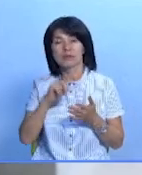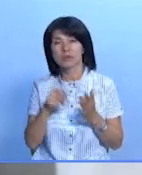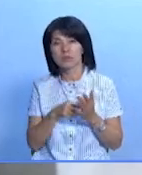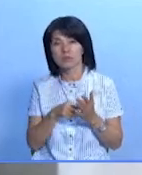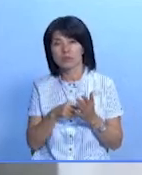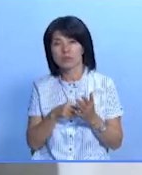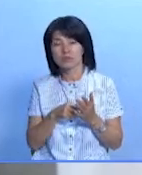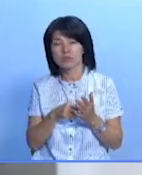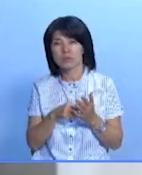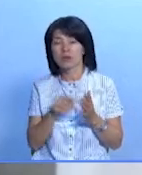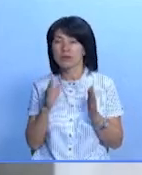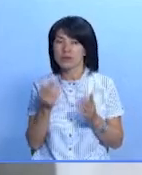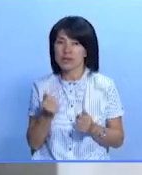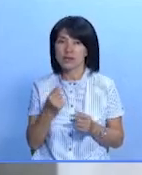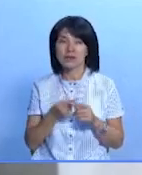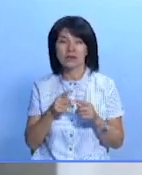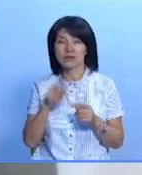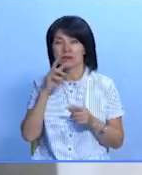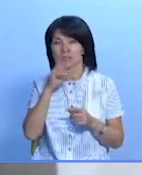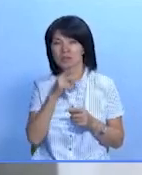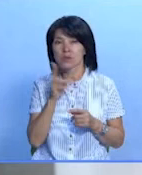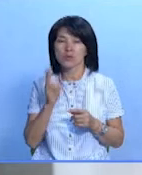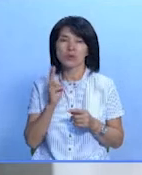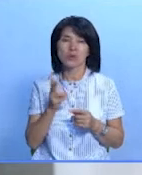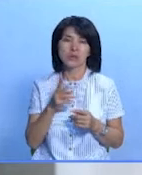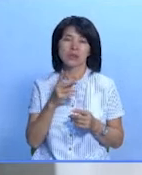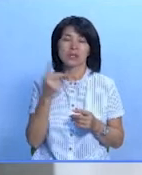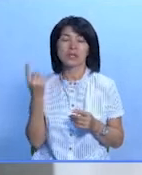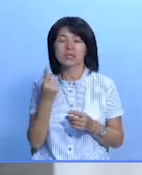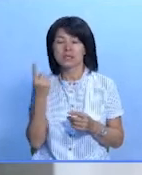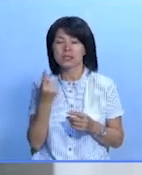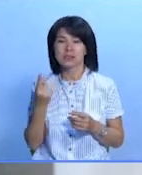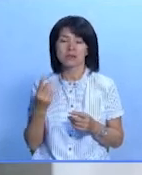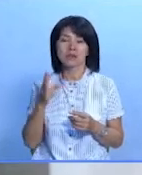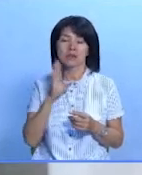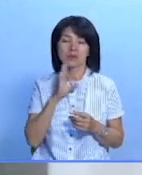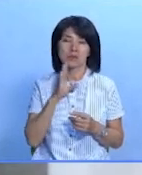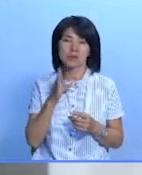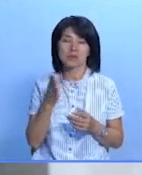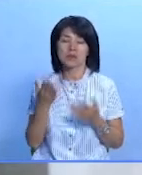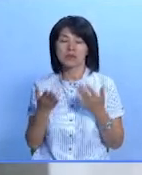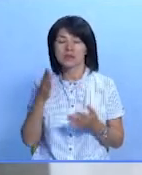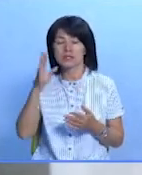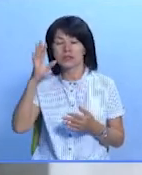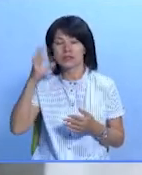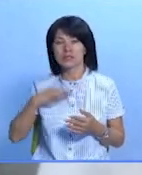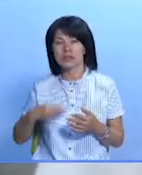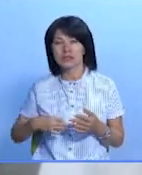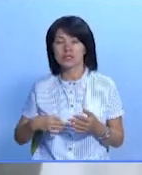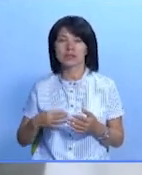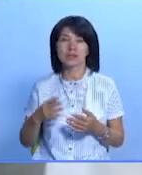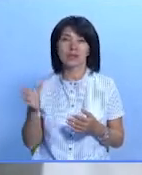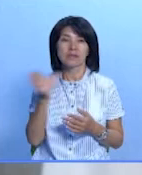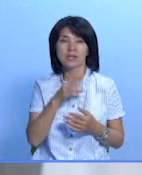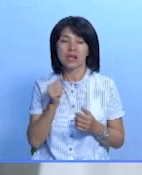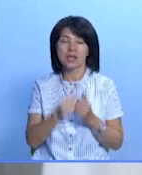емес. Енді біреудің жалғыз баласы үйленіп, біреудің жалғыз қызы ұзатылып жатқан кезде, әрине, әр